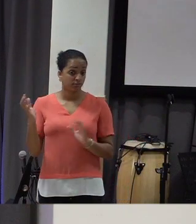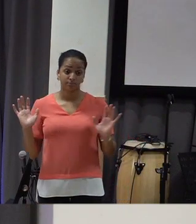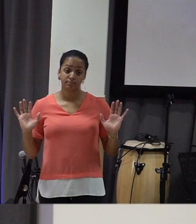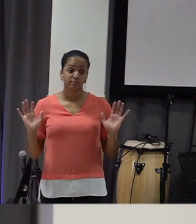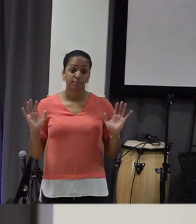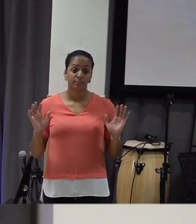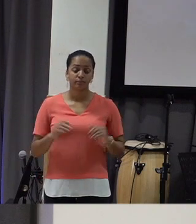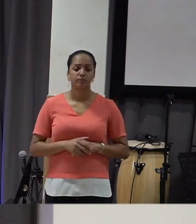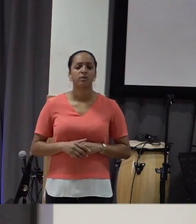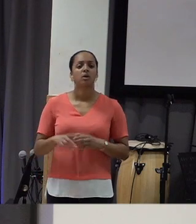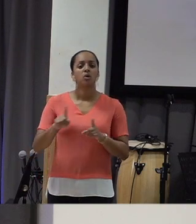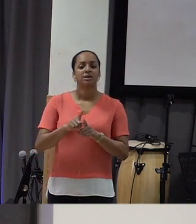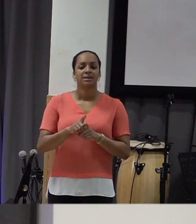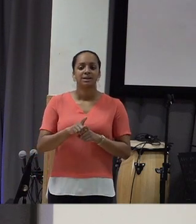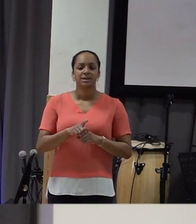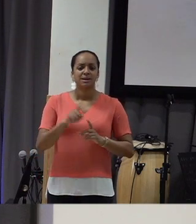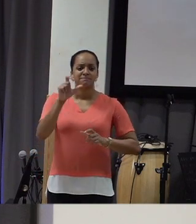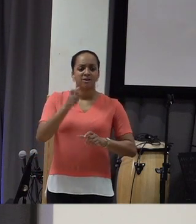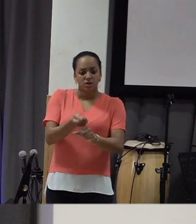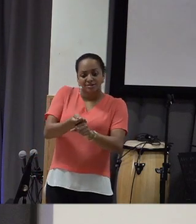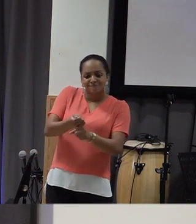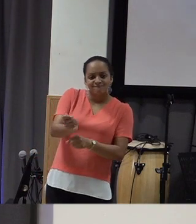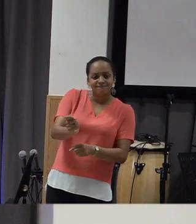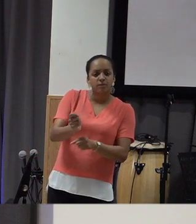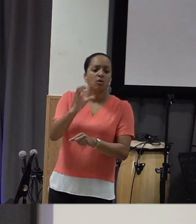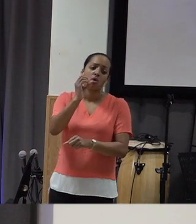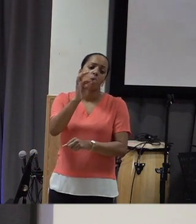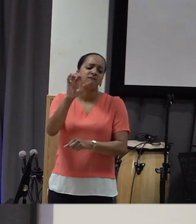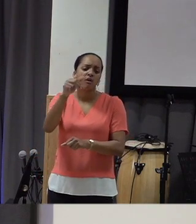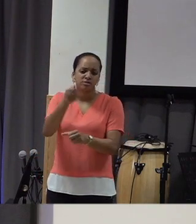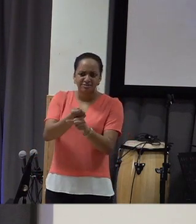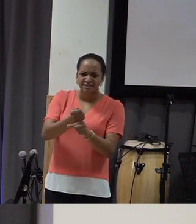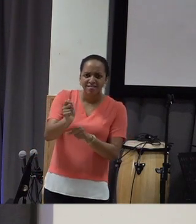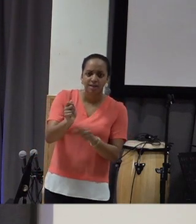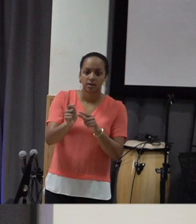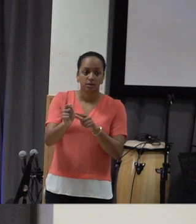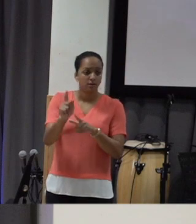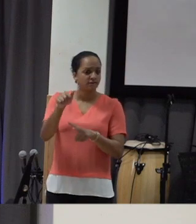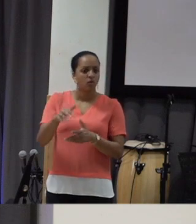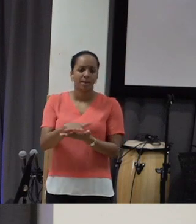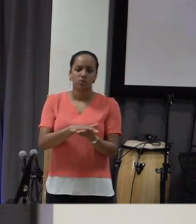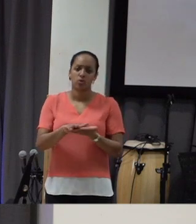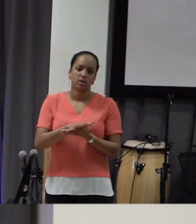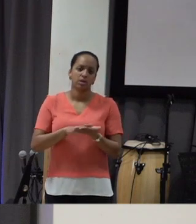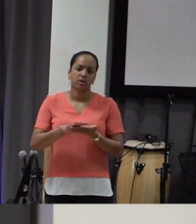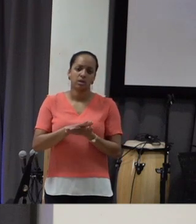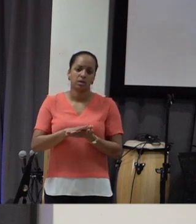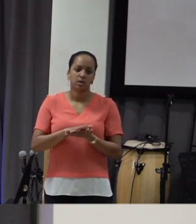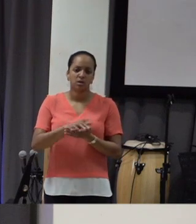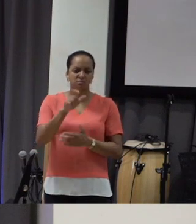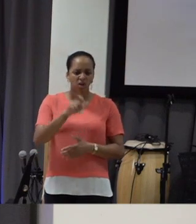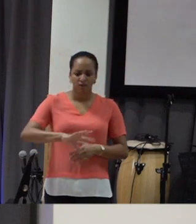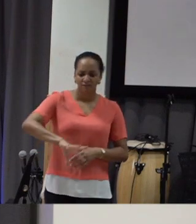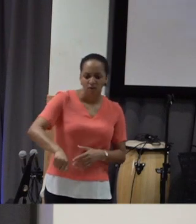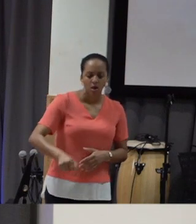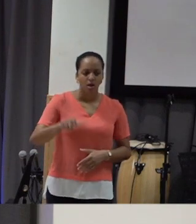Le mot offense signifie également un méfait. Tu dois pardonner les actions méchantes. Tu dois pardonner les truands, les